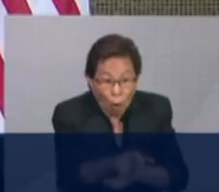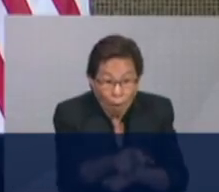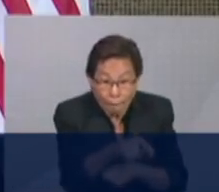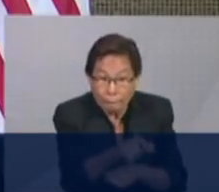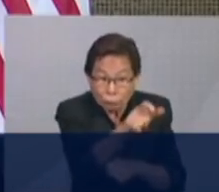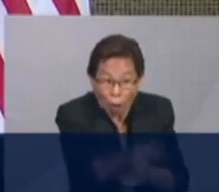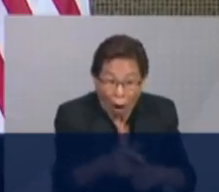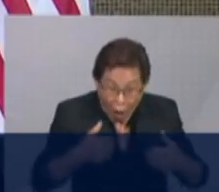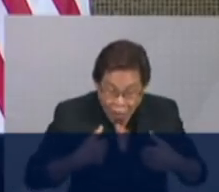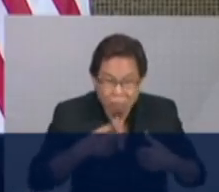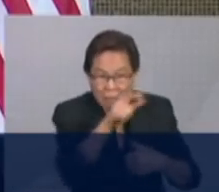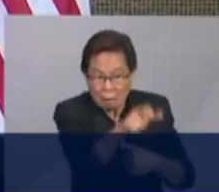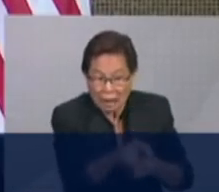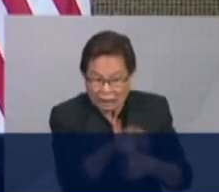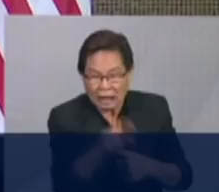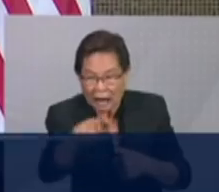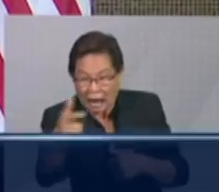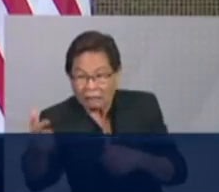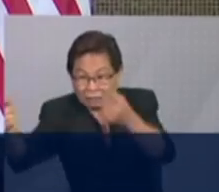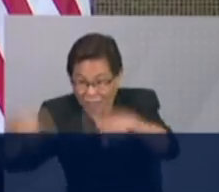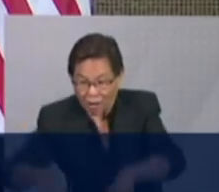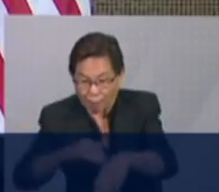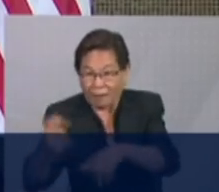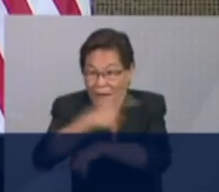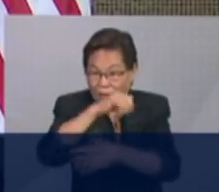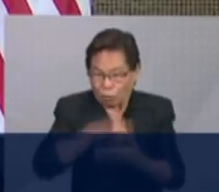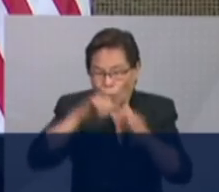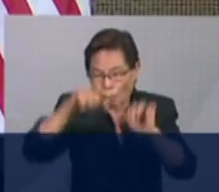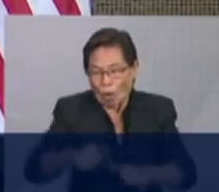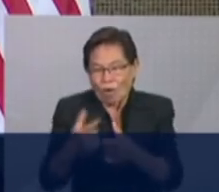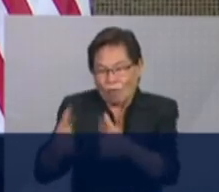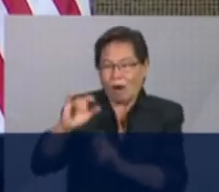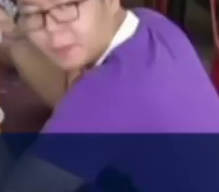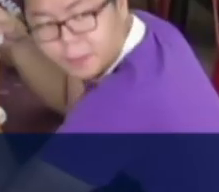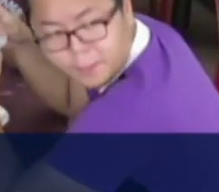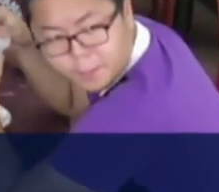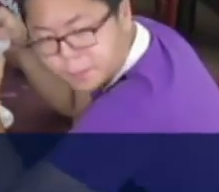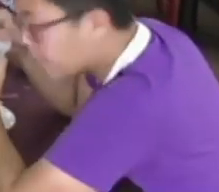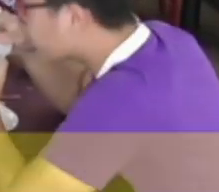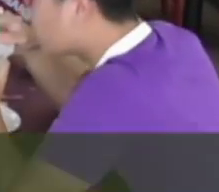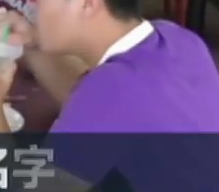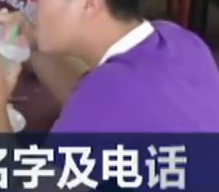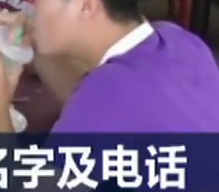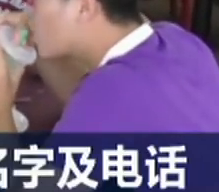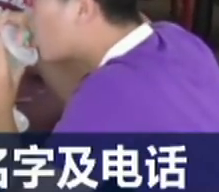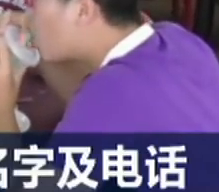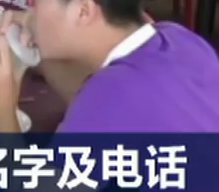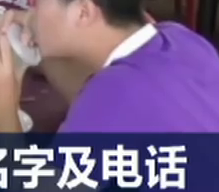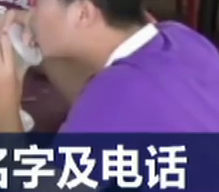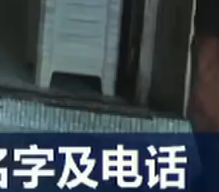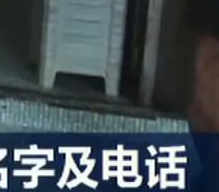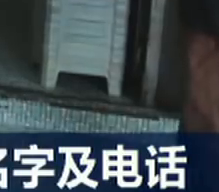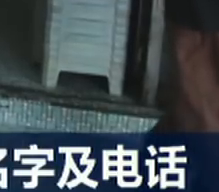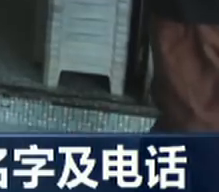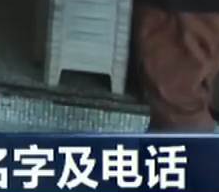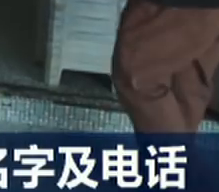pelanggan, maka pelanggan-pelanggan lain yang datang pada itu boleh segera dikesan. 除此之外，当局也规定，餐馆业